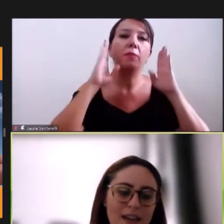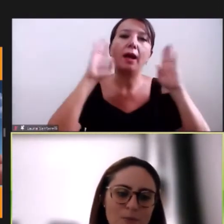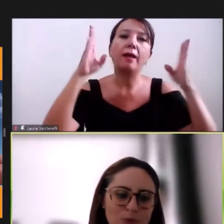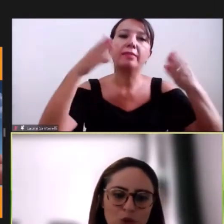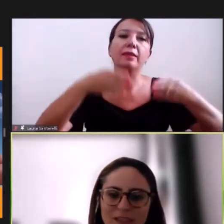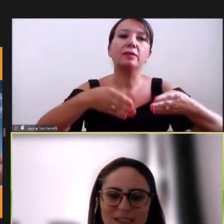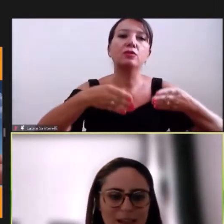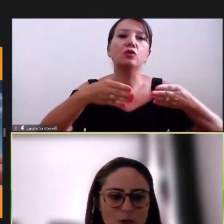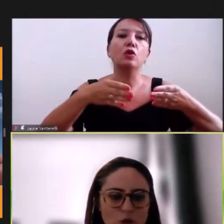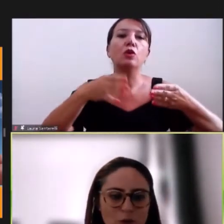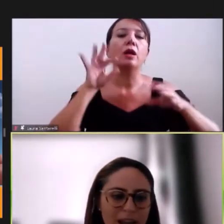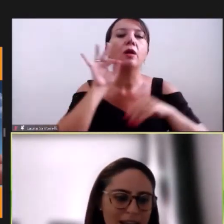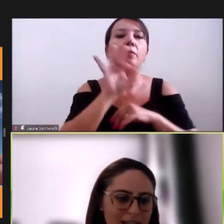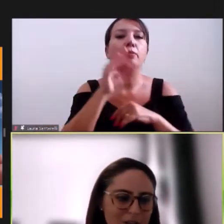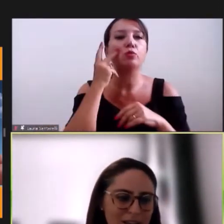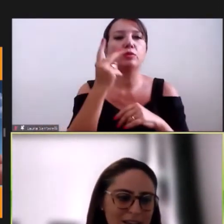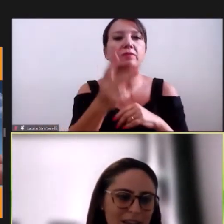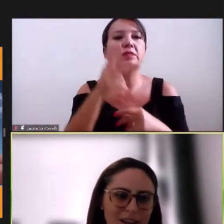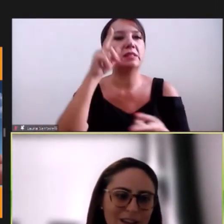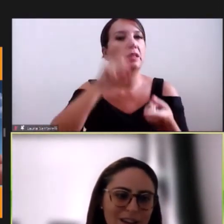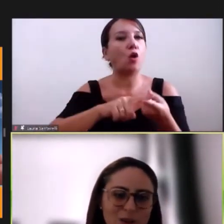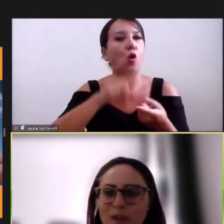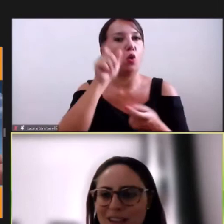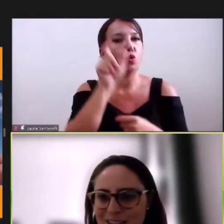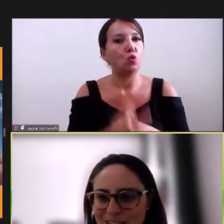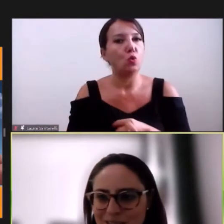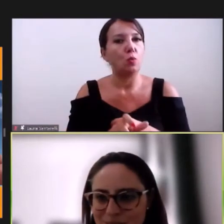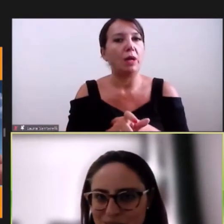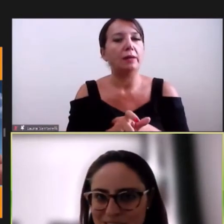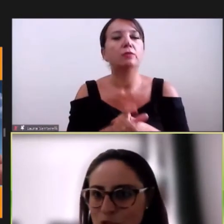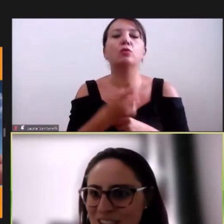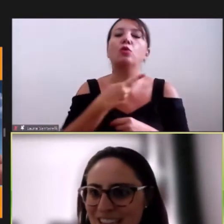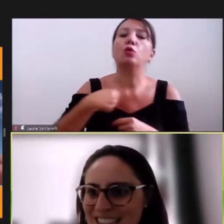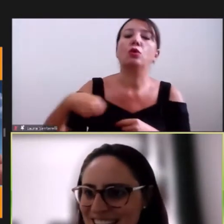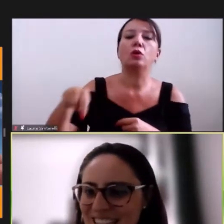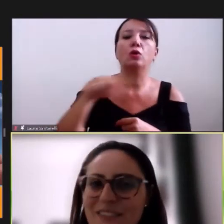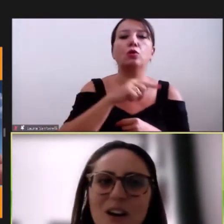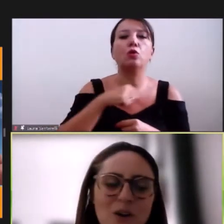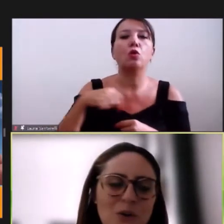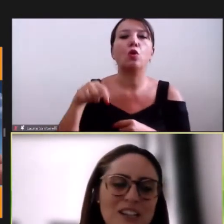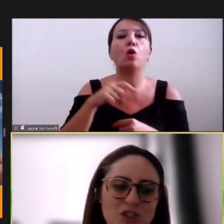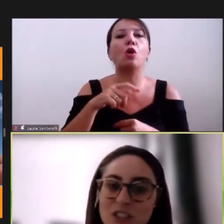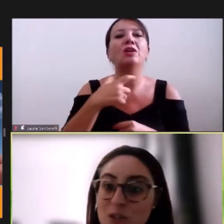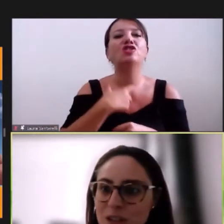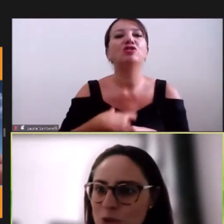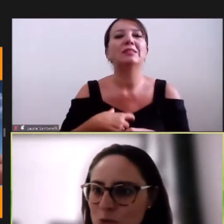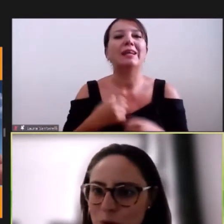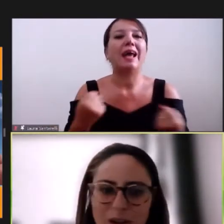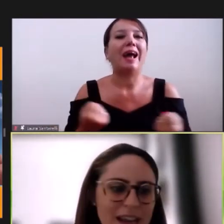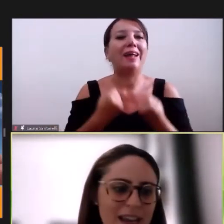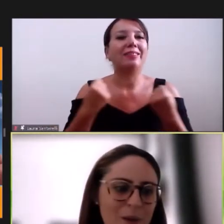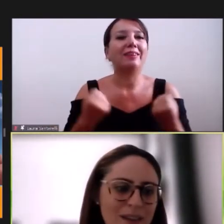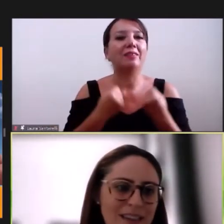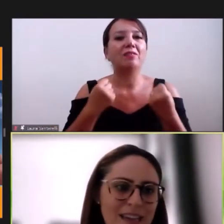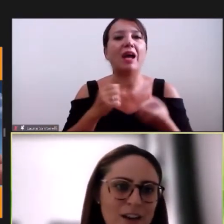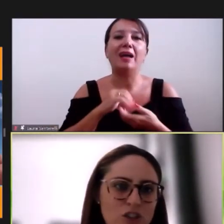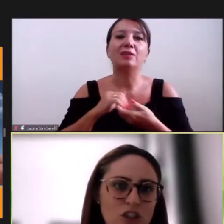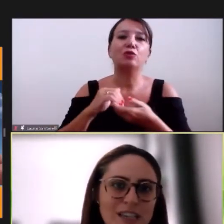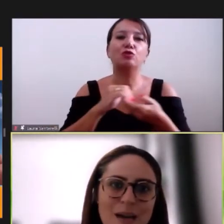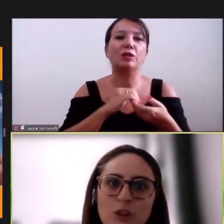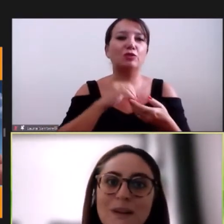che è il punto di vista del consumatore. Infatti noi siamo Cittadinanza Attiva, un'associazione di consumatori, e